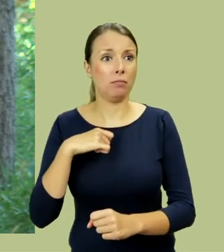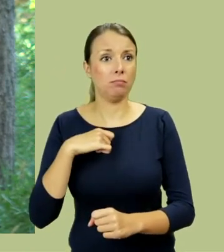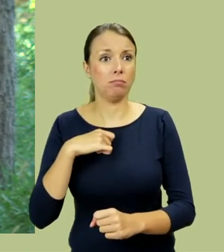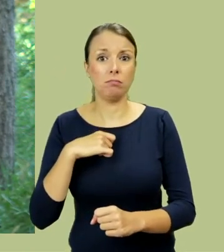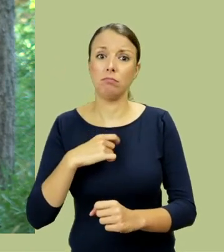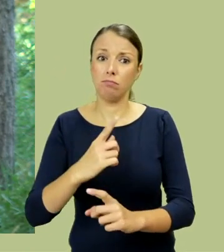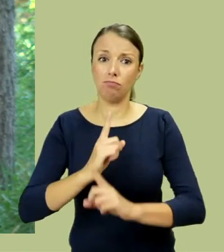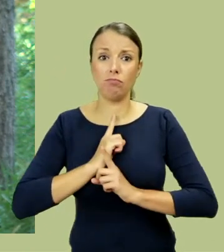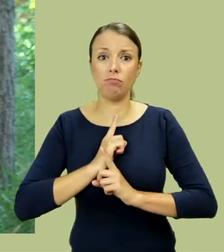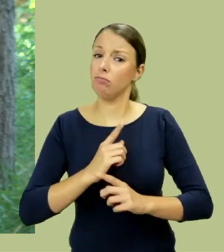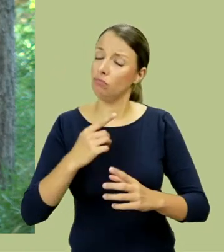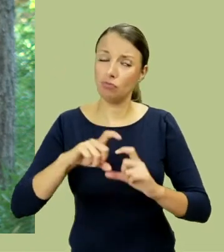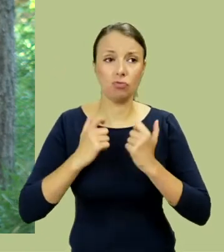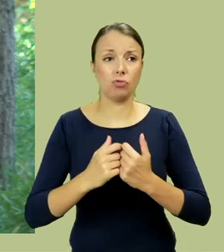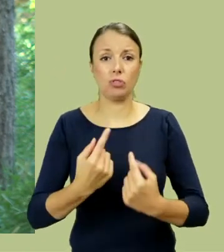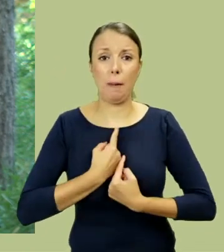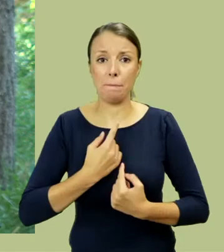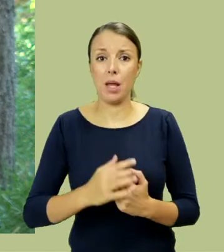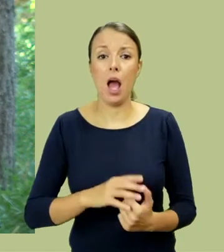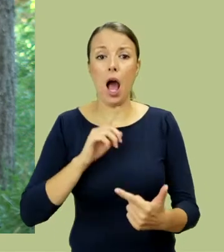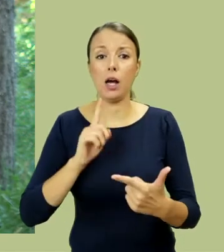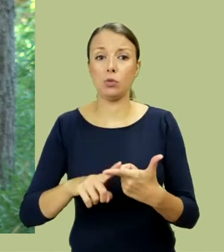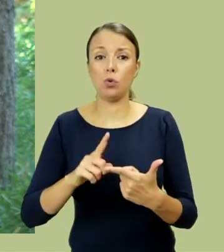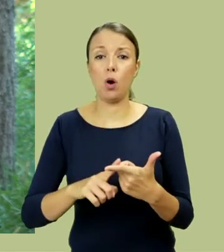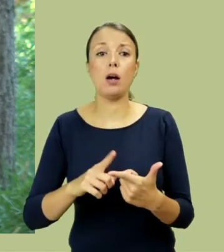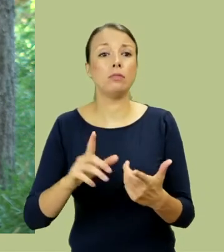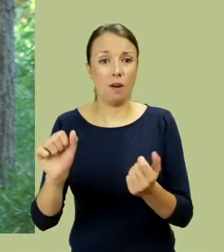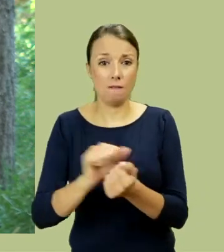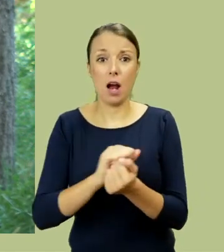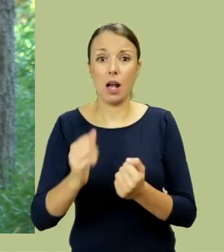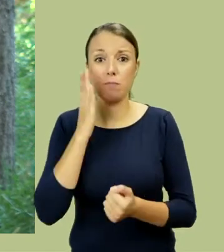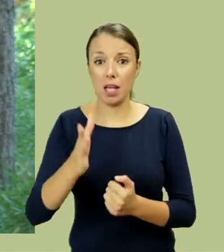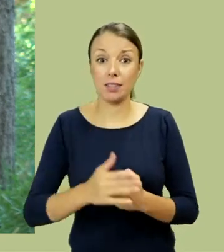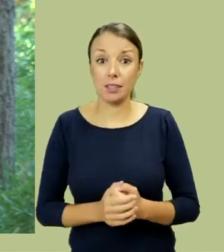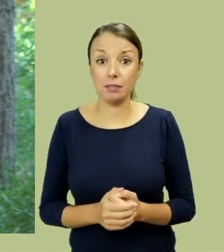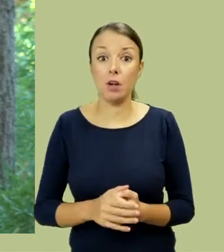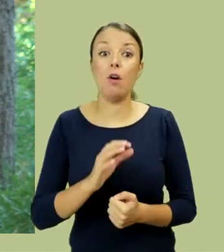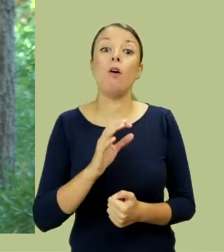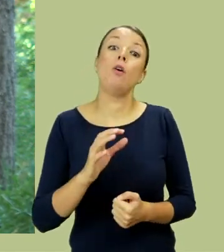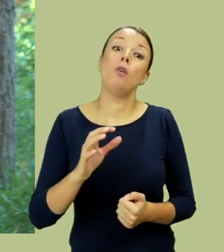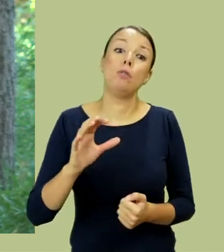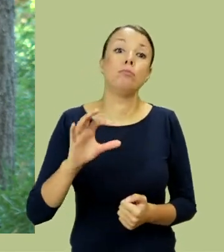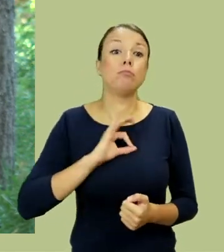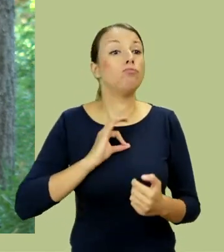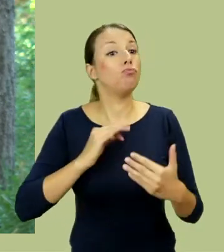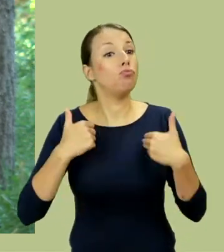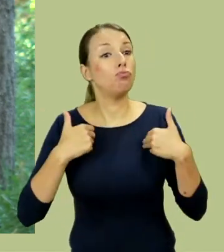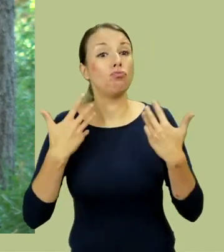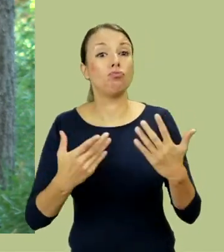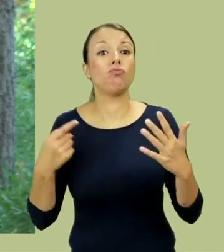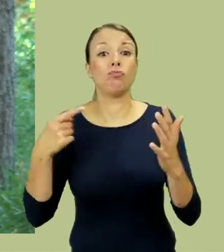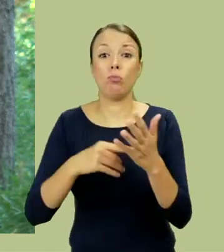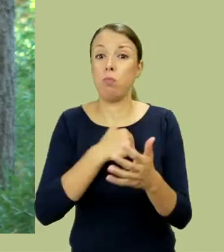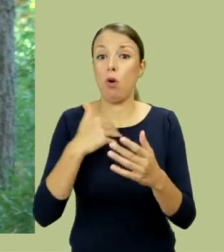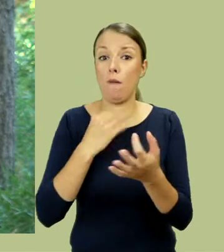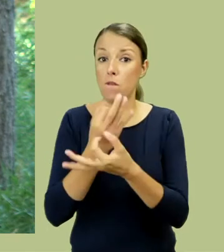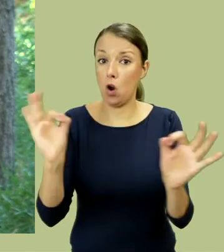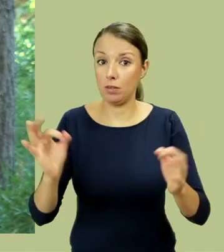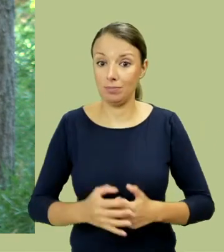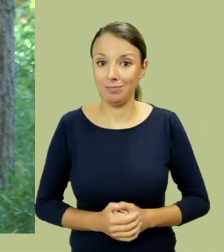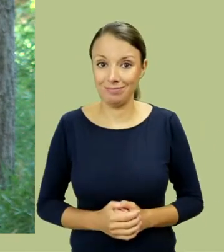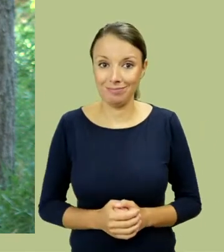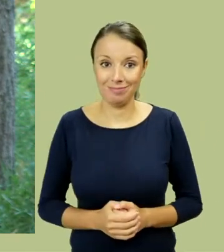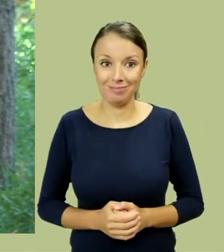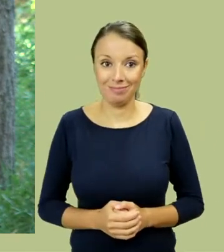postanowienie to, że będzie walczyć, życie swoje poświęci temu, żeby walczyć o wolność ojczyzny. W kontekście tego, o czym